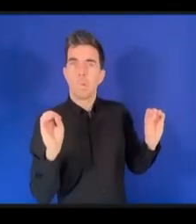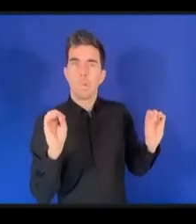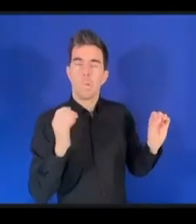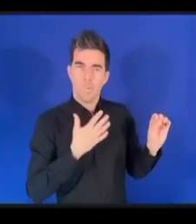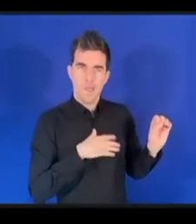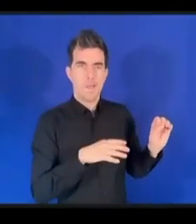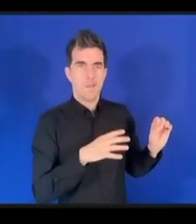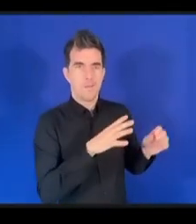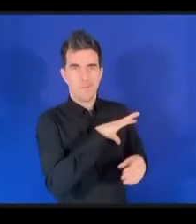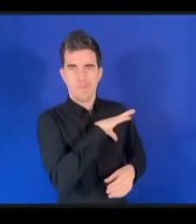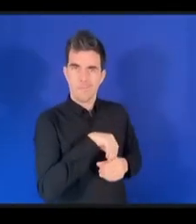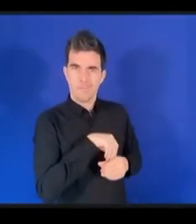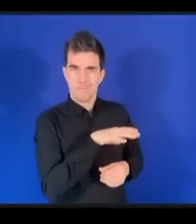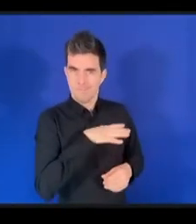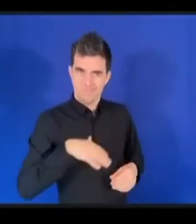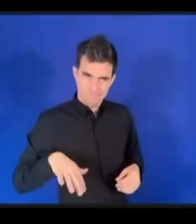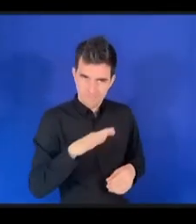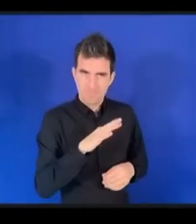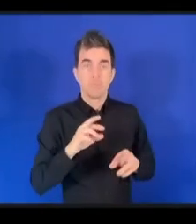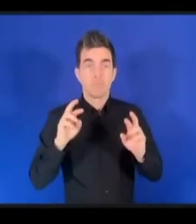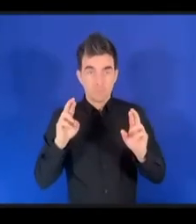本の都でございました。